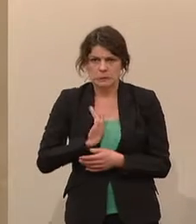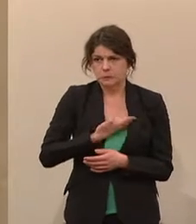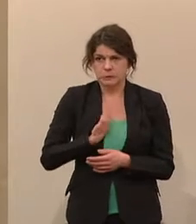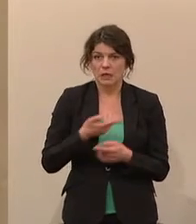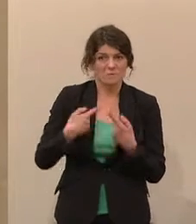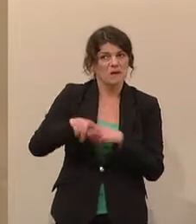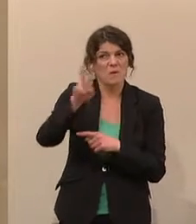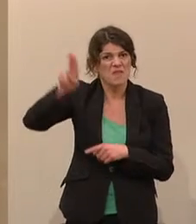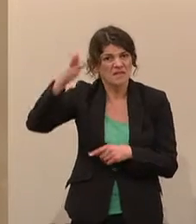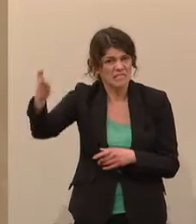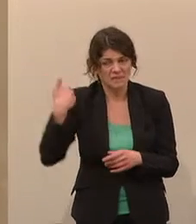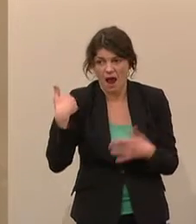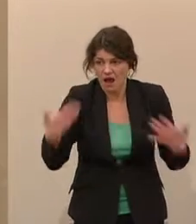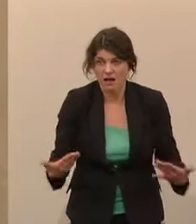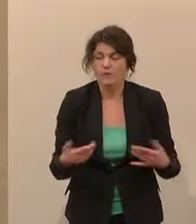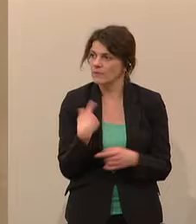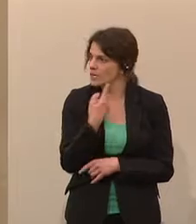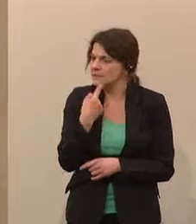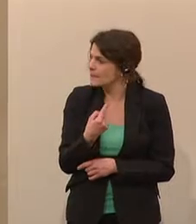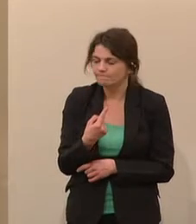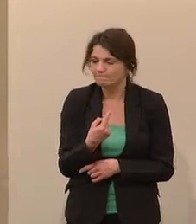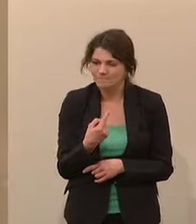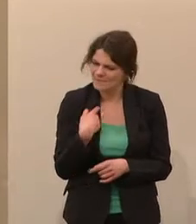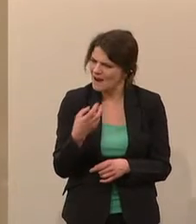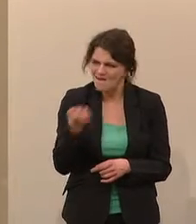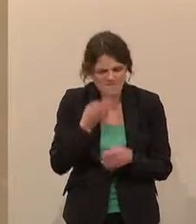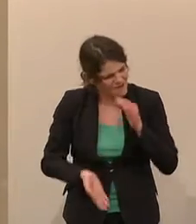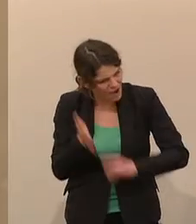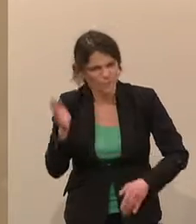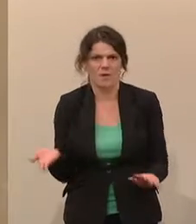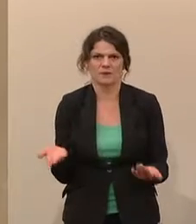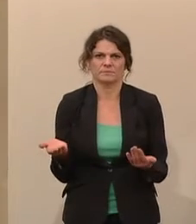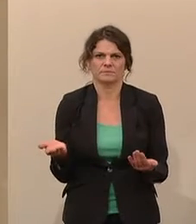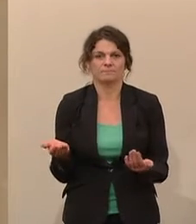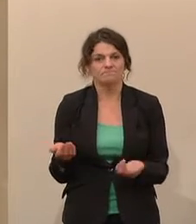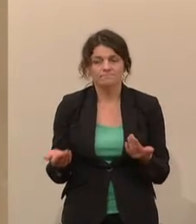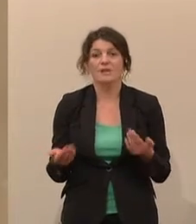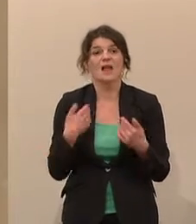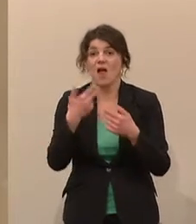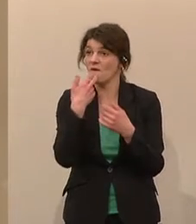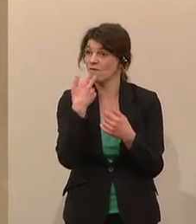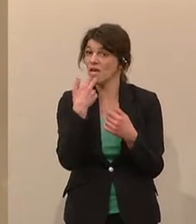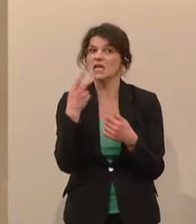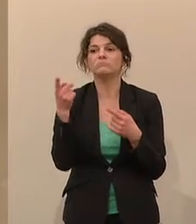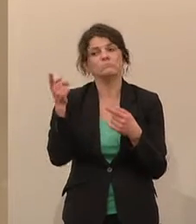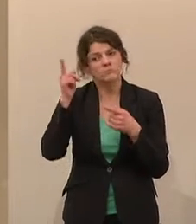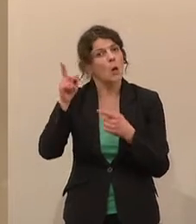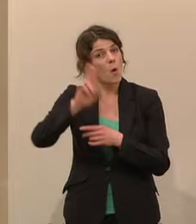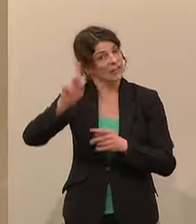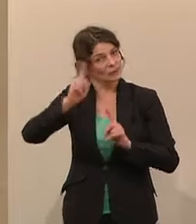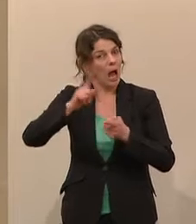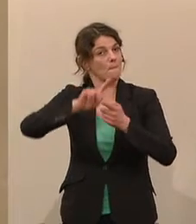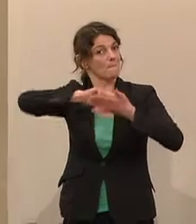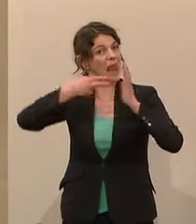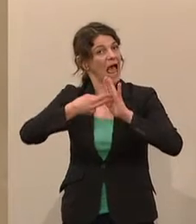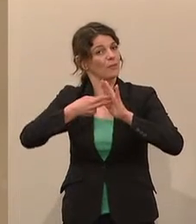den Universitäten ging und wo wir gesagt haben, das wollen wir jetzt beenden. Wir wollen, dass es Planungssicherheit gibt. Das